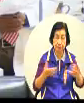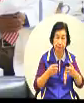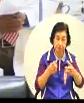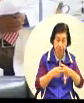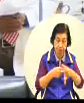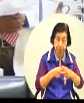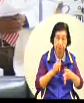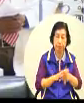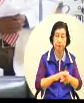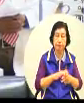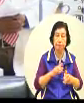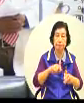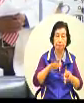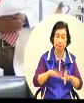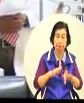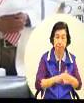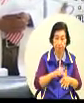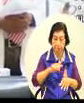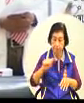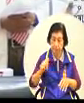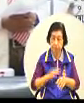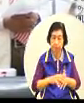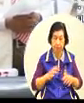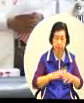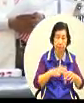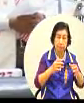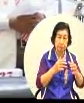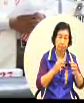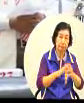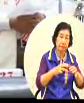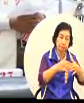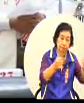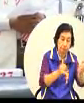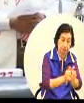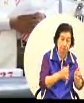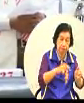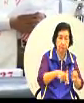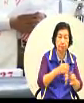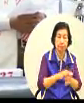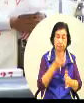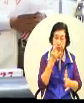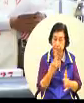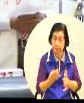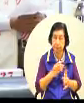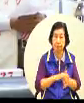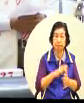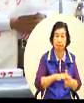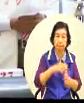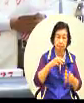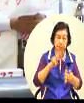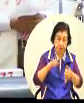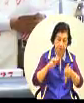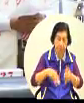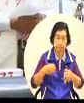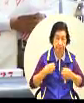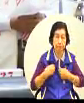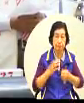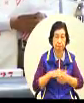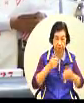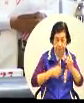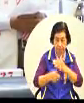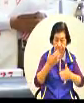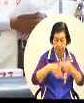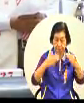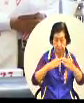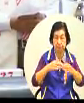要通过主语认证，还要做过教学资源人选的这个研习训练，才能够进到各校。那现在在